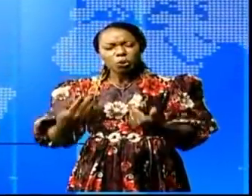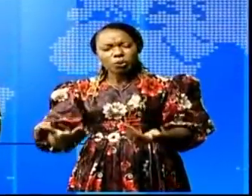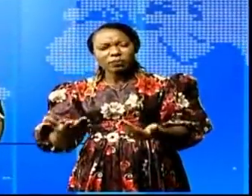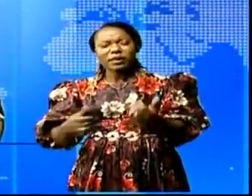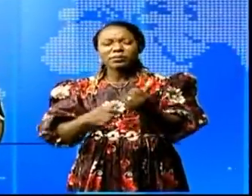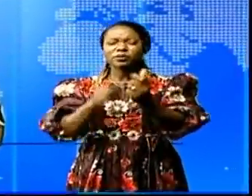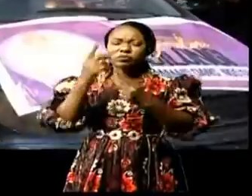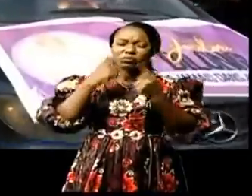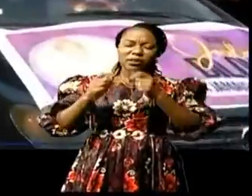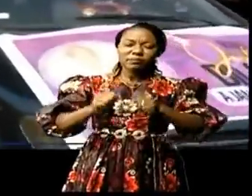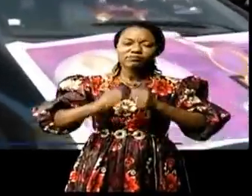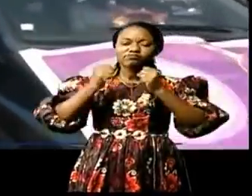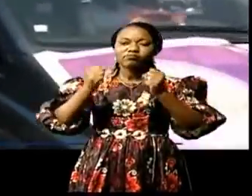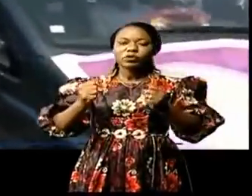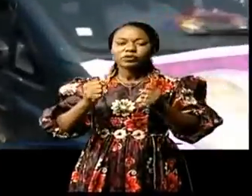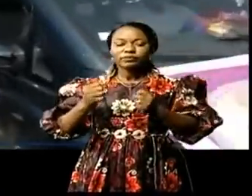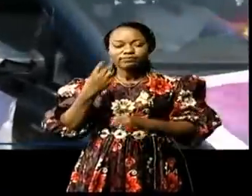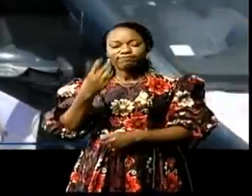Patti Tondoir.